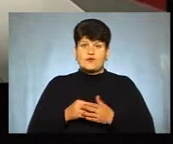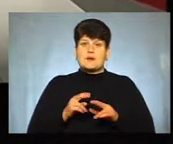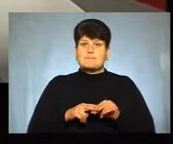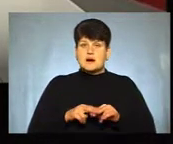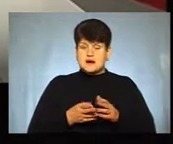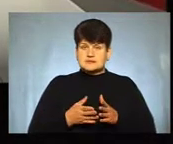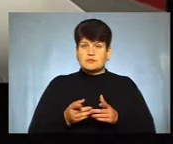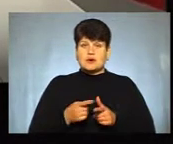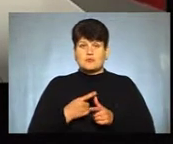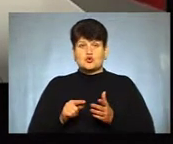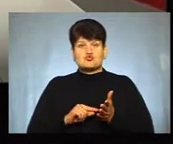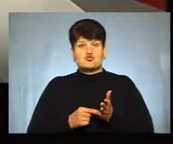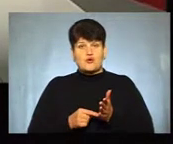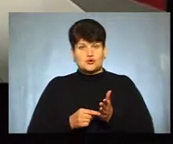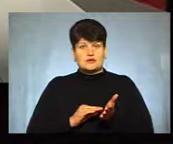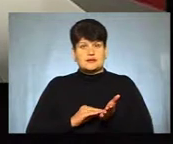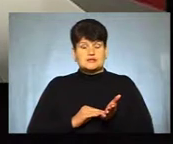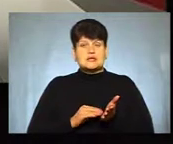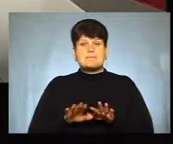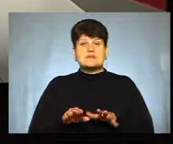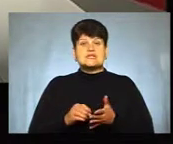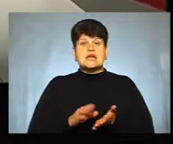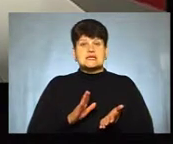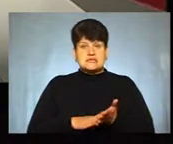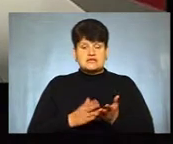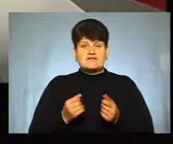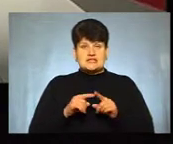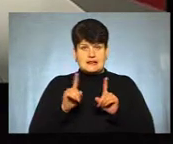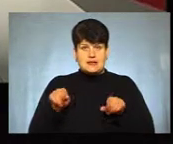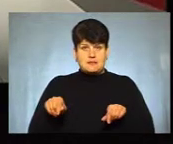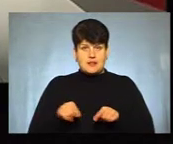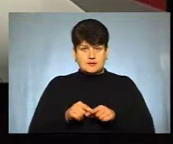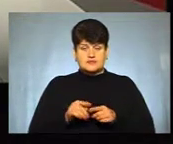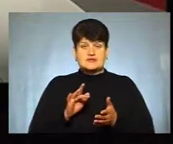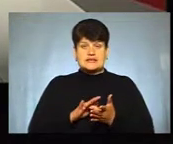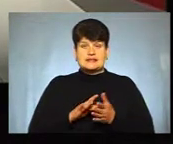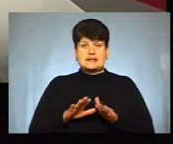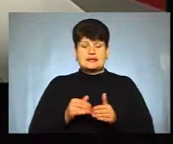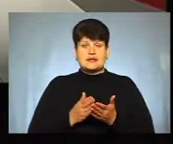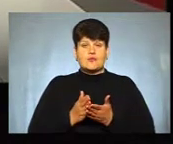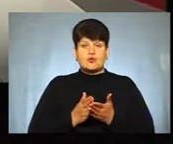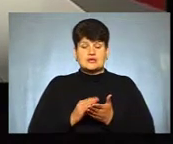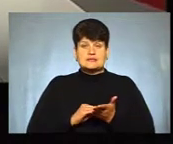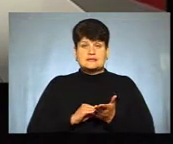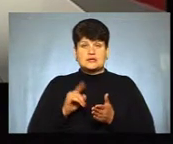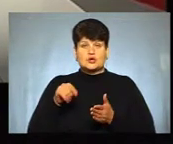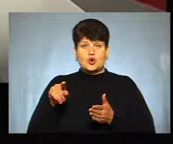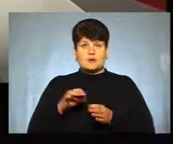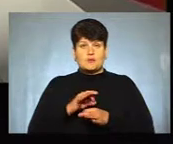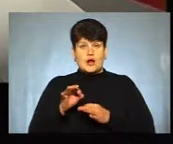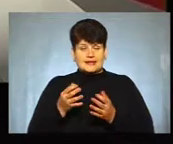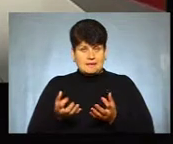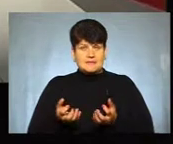або з довідкою, де записано місце реєстрації, взяти бланк, отримати в центрі надання адміністративних послуг, записати номер проєкту, який